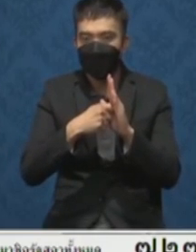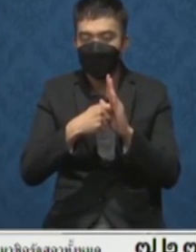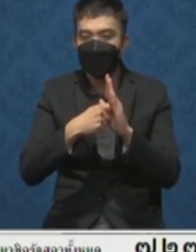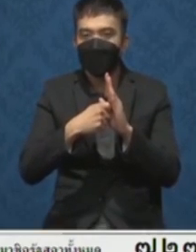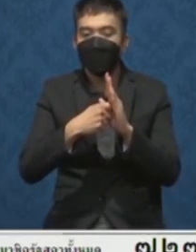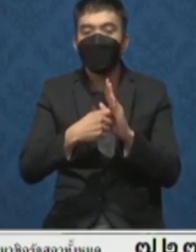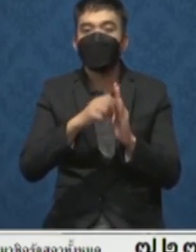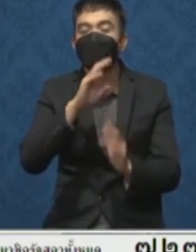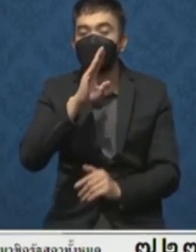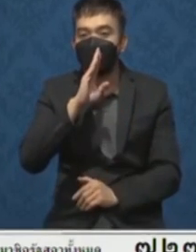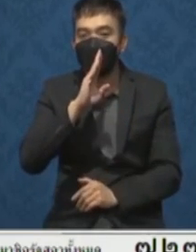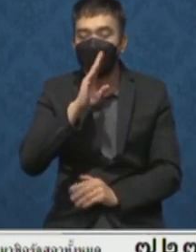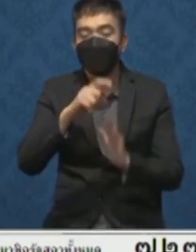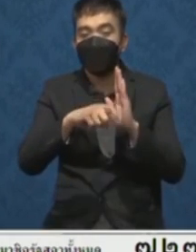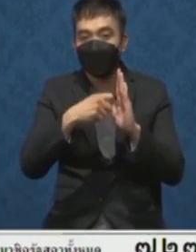เมื่อ